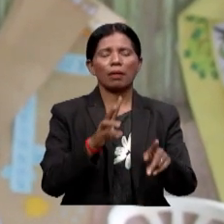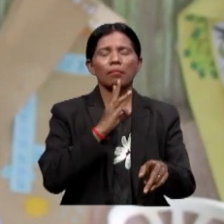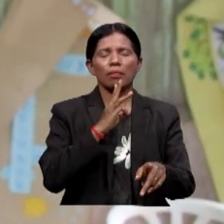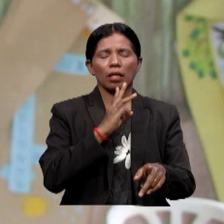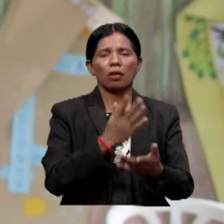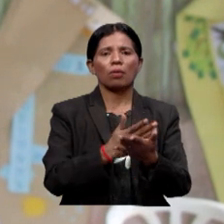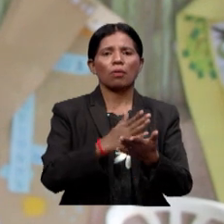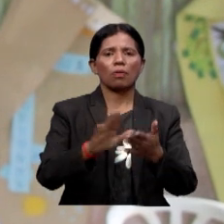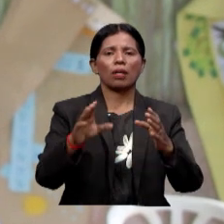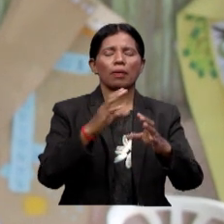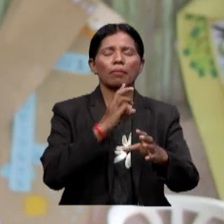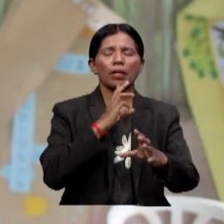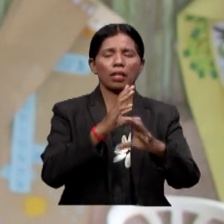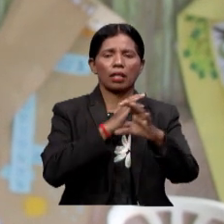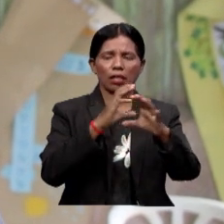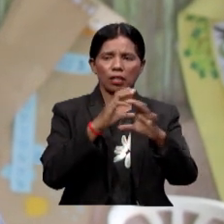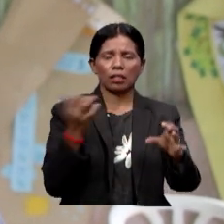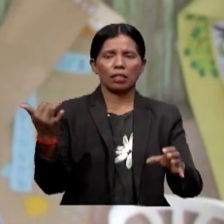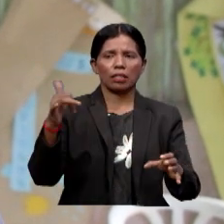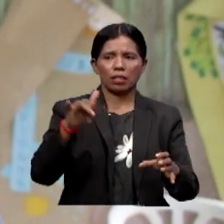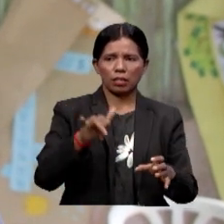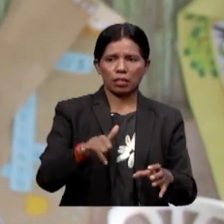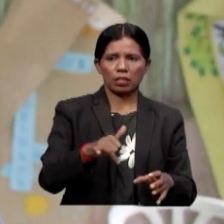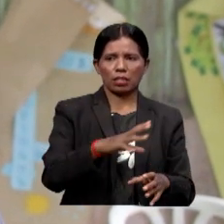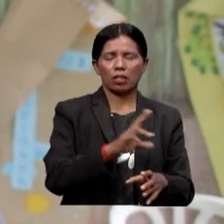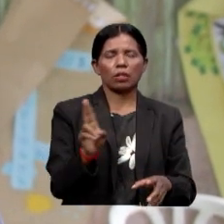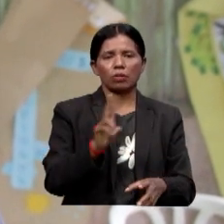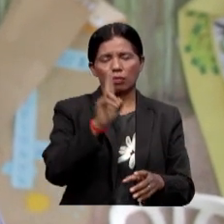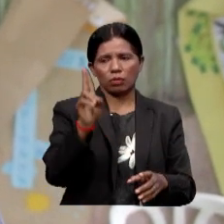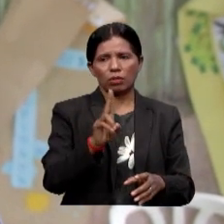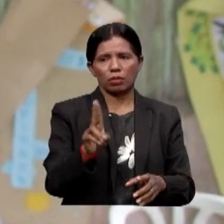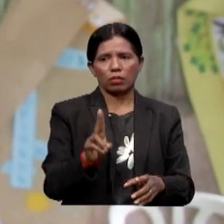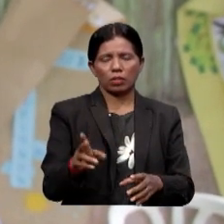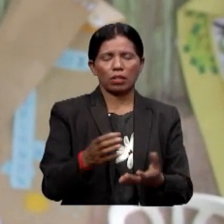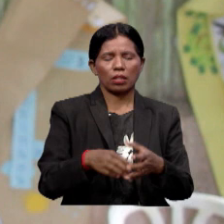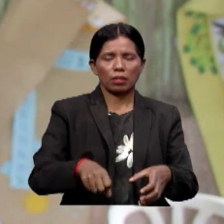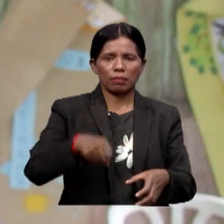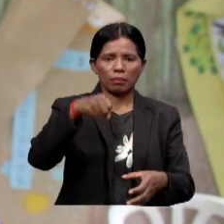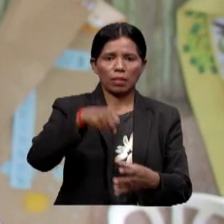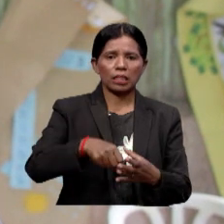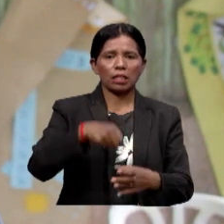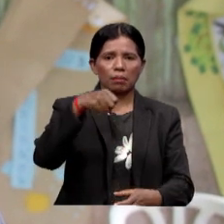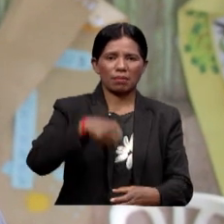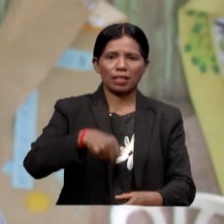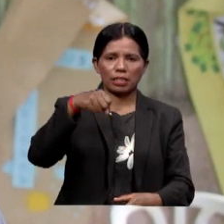tanki balu ne be ko fatin la sira usa zerken ma so sa kada zerken da